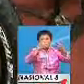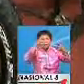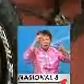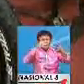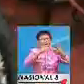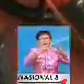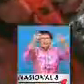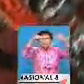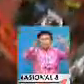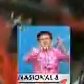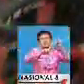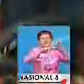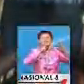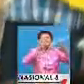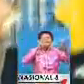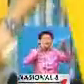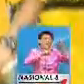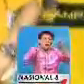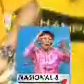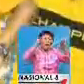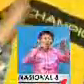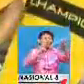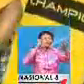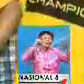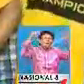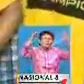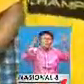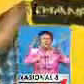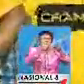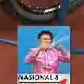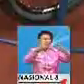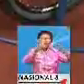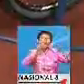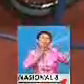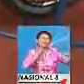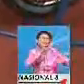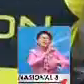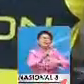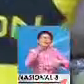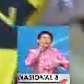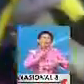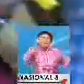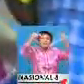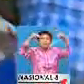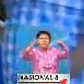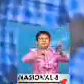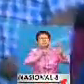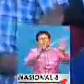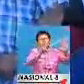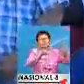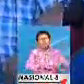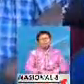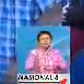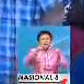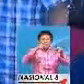lelaki Master lelaki Veteran lelaki Veteran Master terbuka wanita dan wanita Master